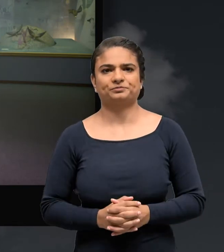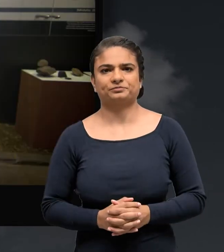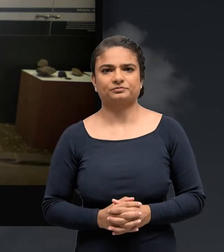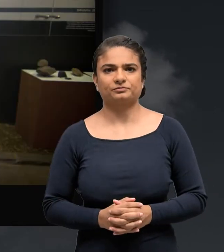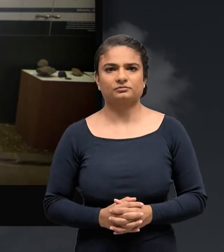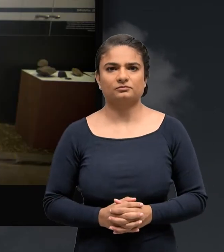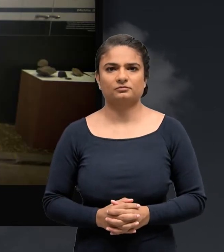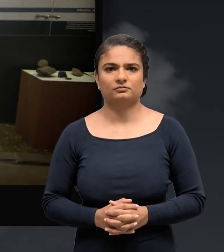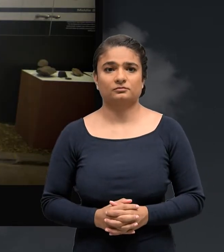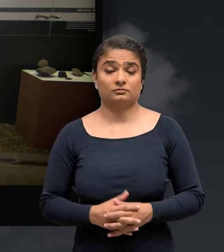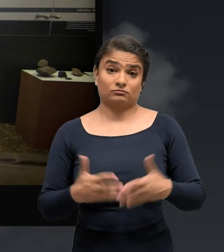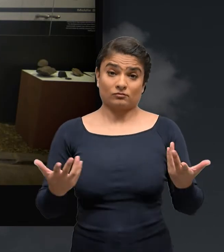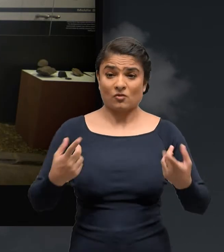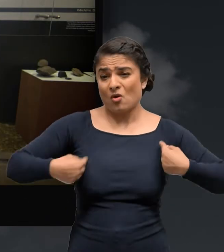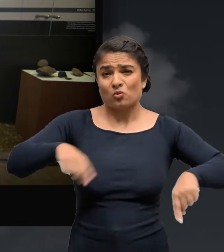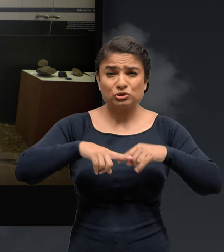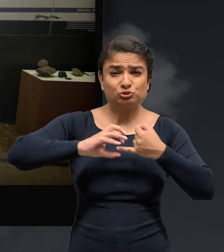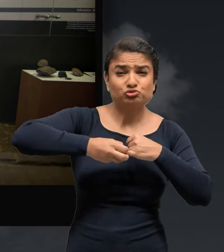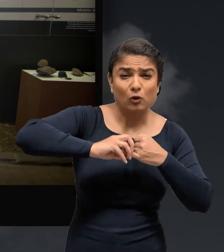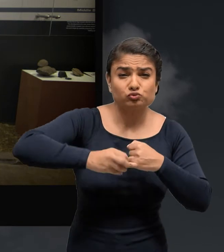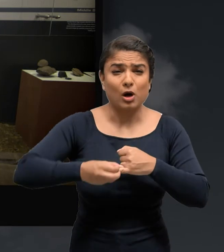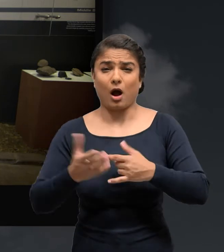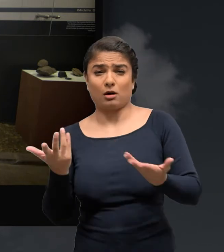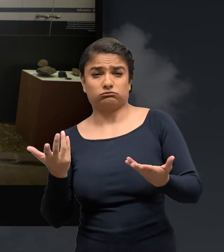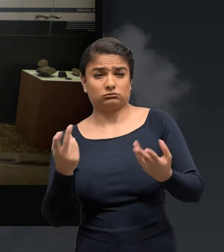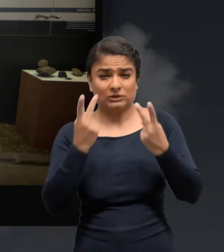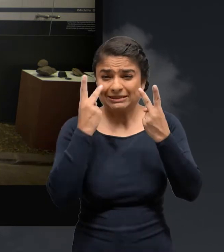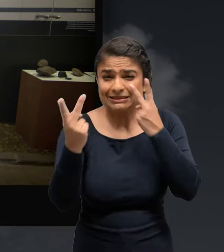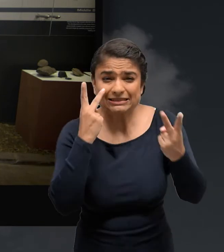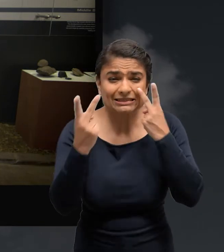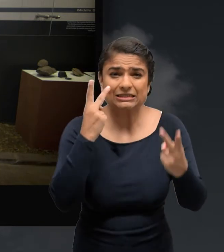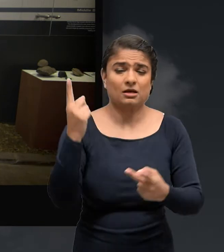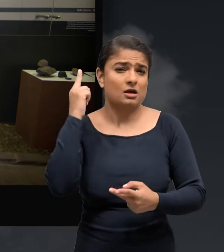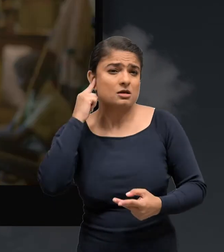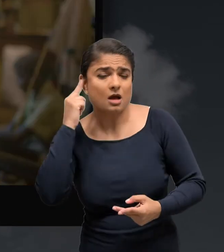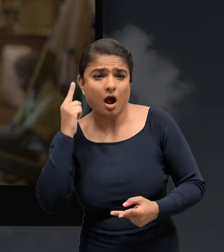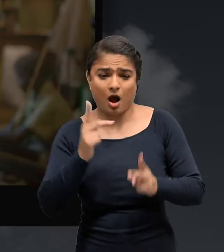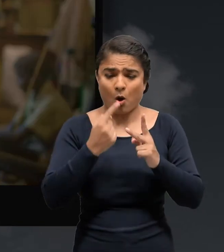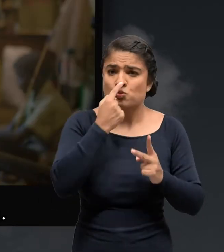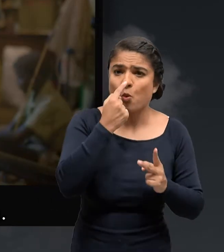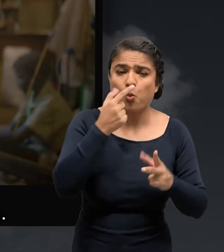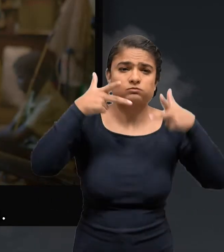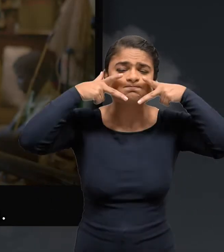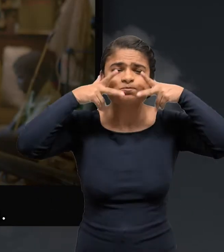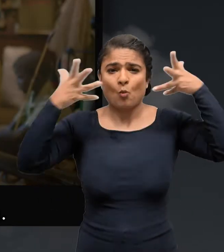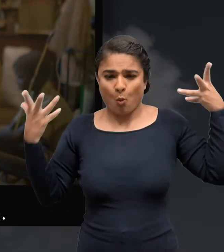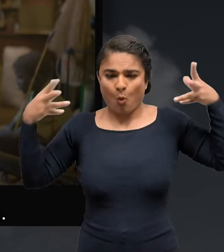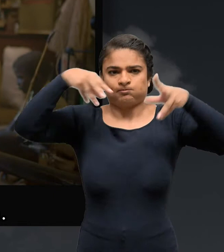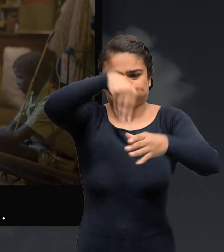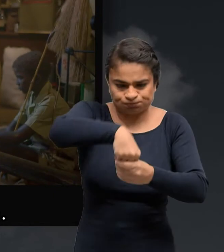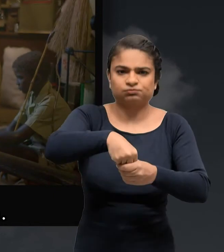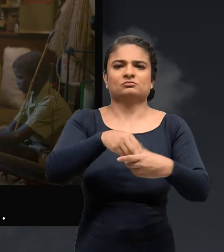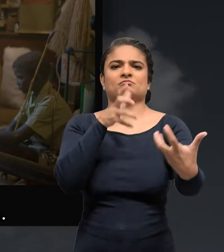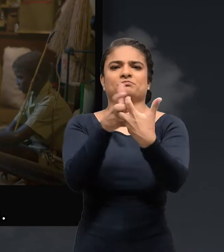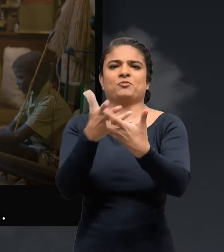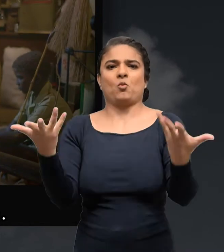Ons probeer natuurlik soveel as moontlik van die sintuie van 'n persoon aanspreek. So op die oomblik het ons